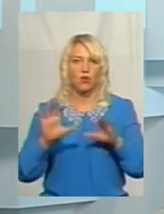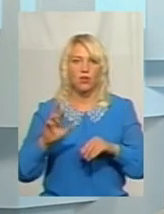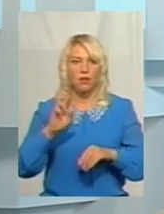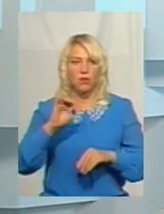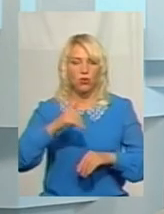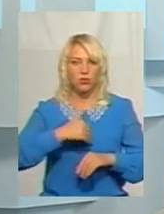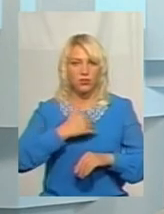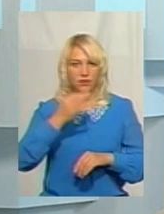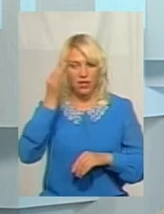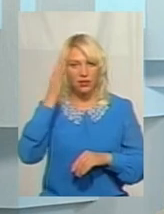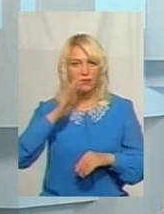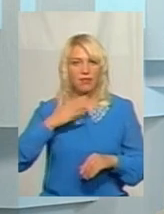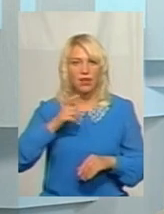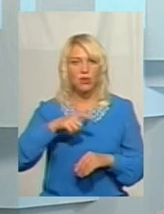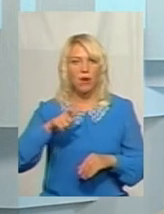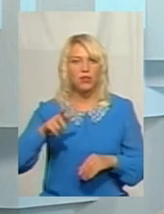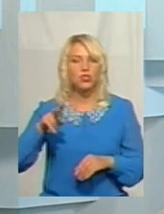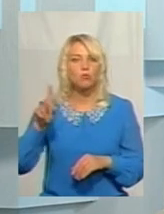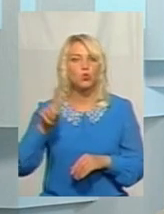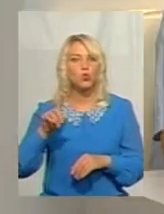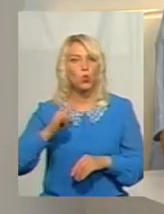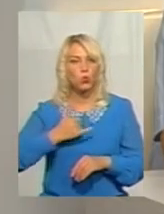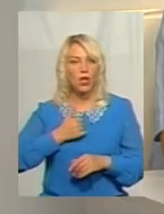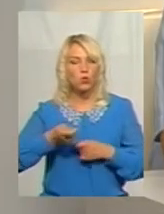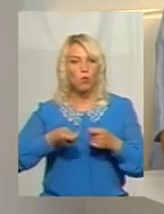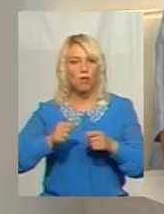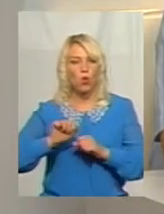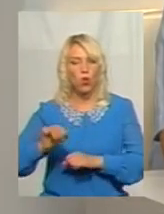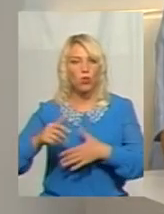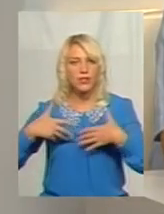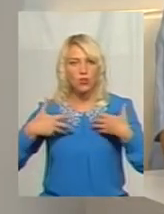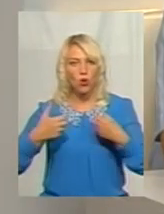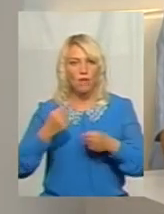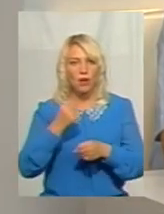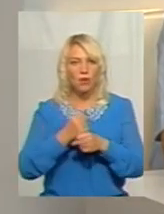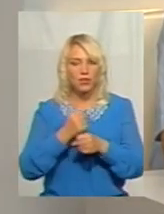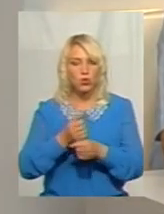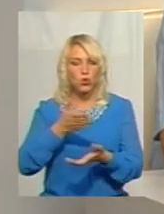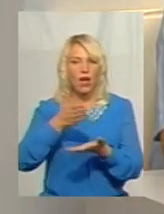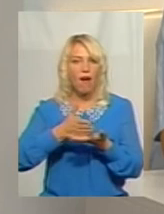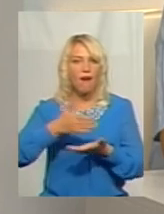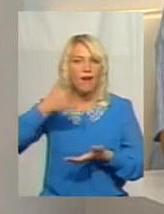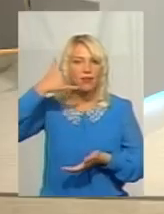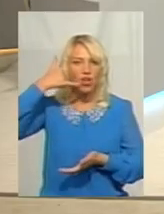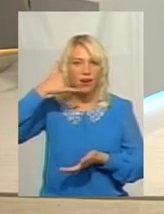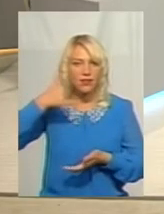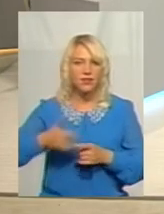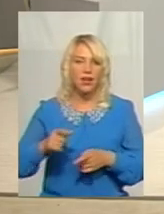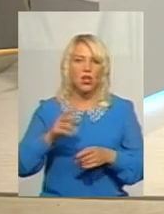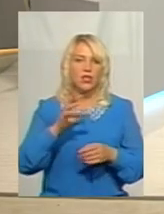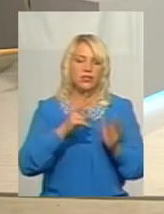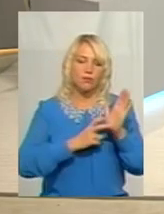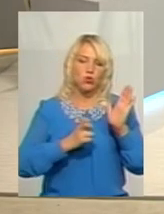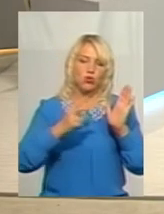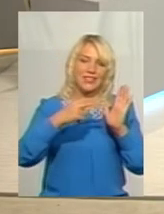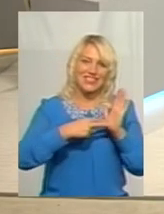би нагадати нашим глядачам про те, що в нас в управлінні охорони здоров'я працює гаряча лінія з номером